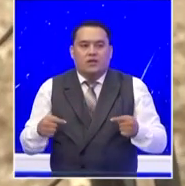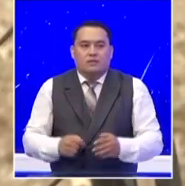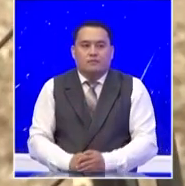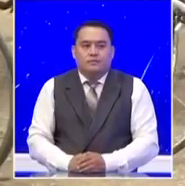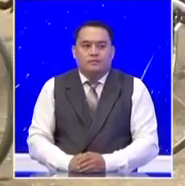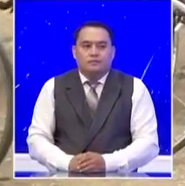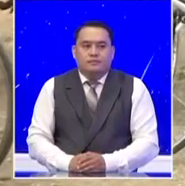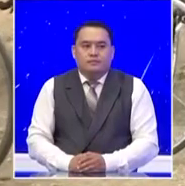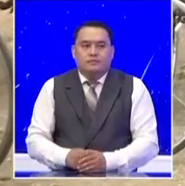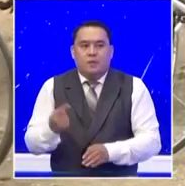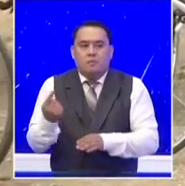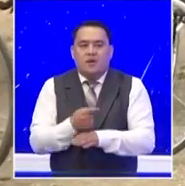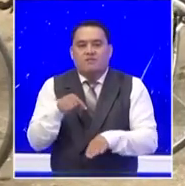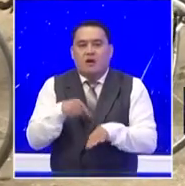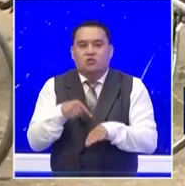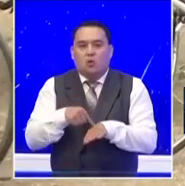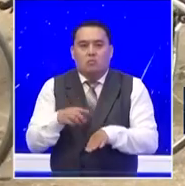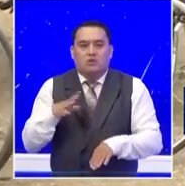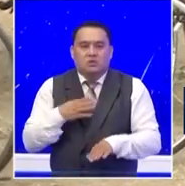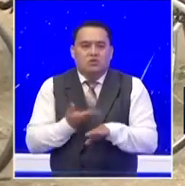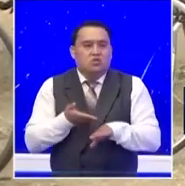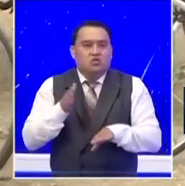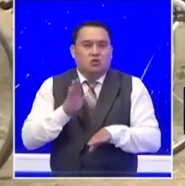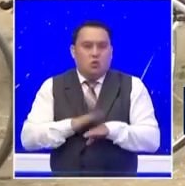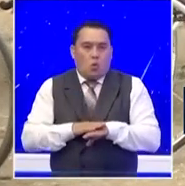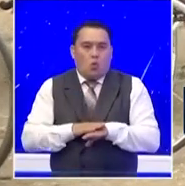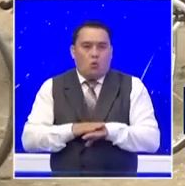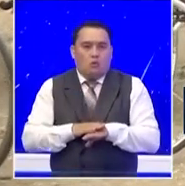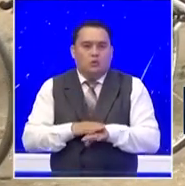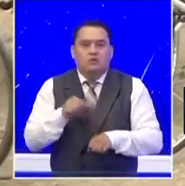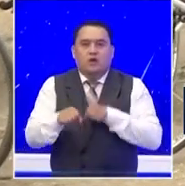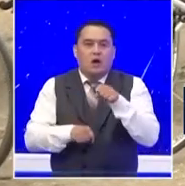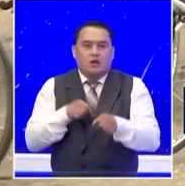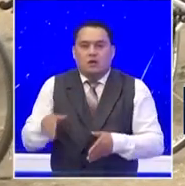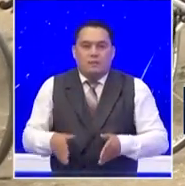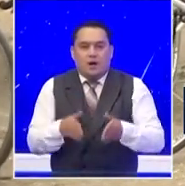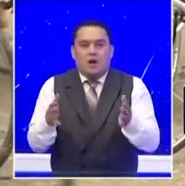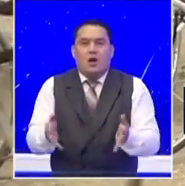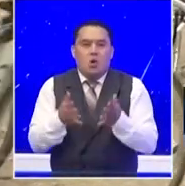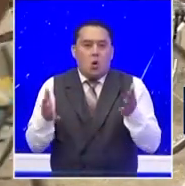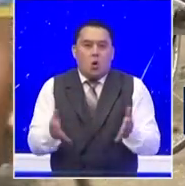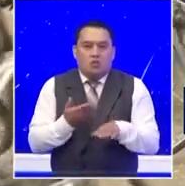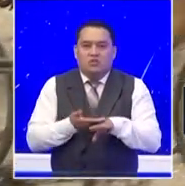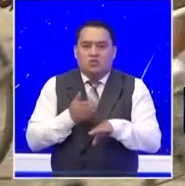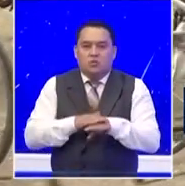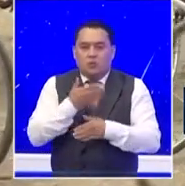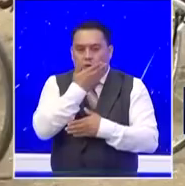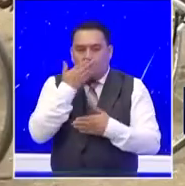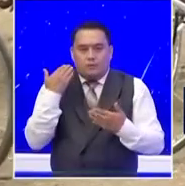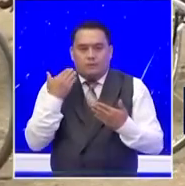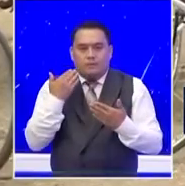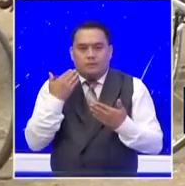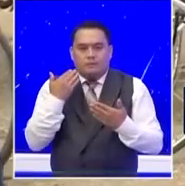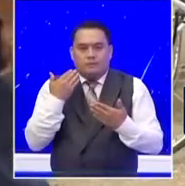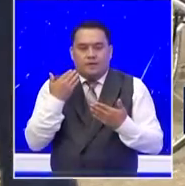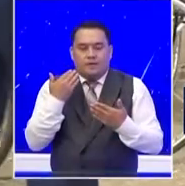спортсменка. Первое ощущение было очень тяжело. Трасса, ну как по мне, легкая, не особо тяжелая. Бывали потяжелее.